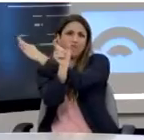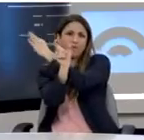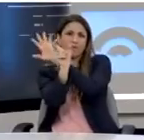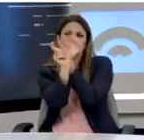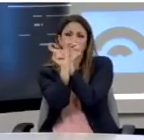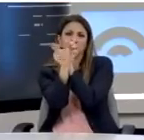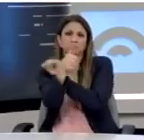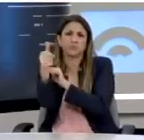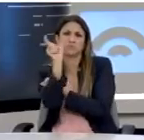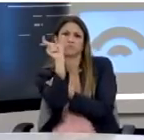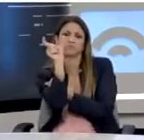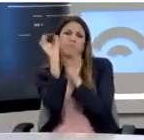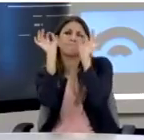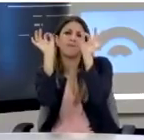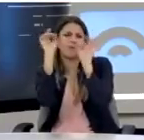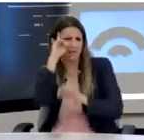Το γνωρίζετε καλά αυτό.